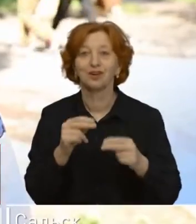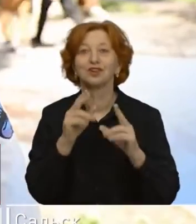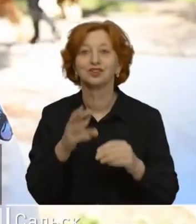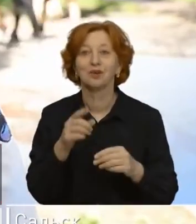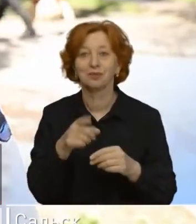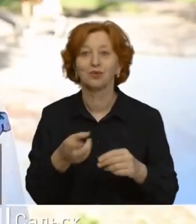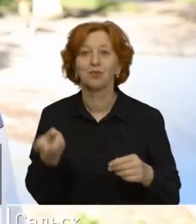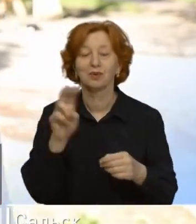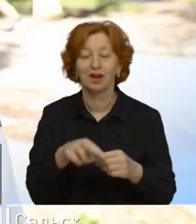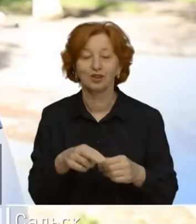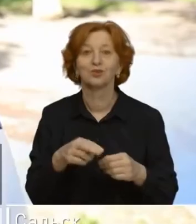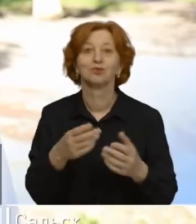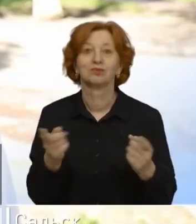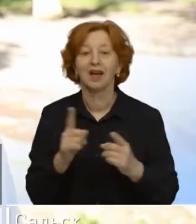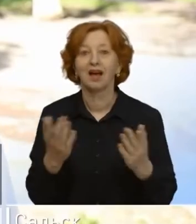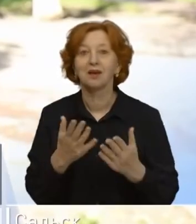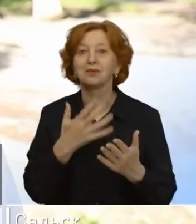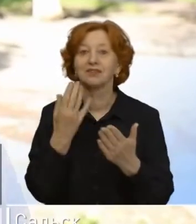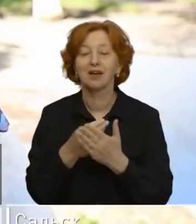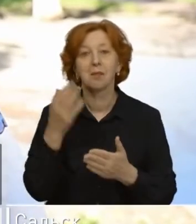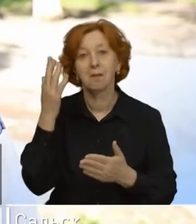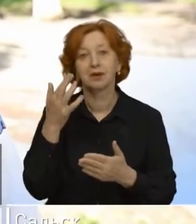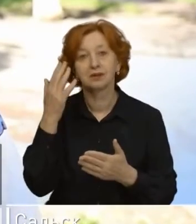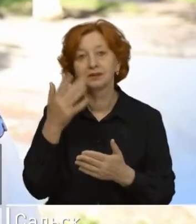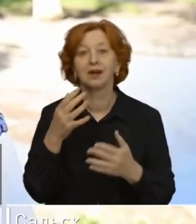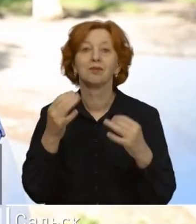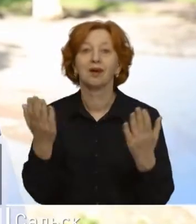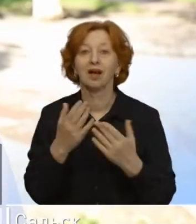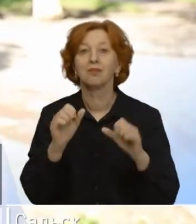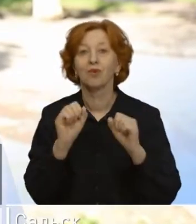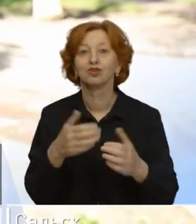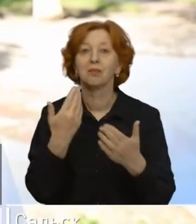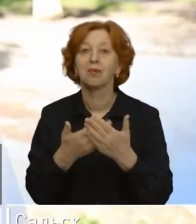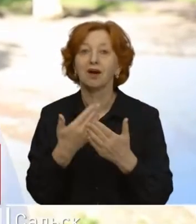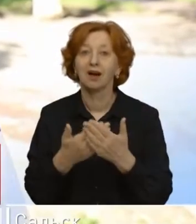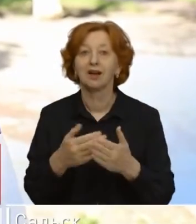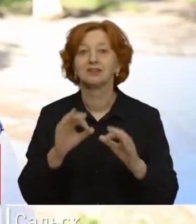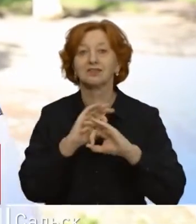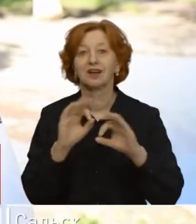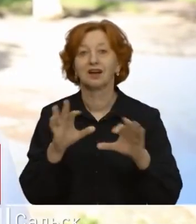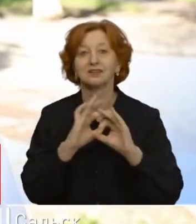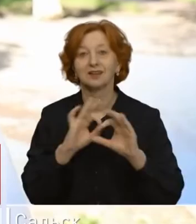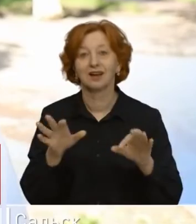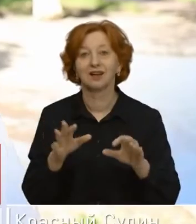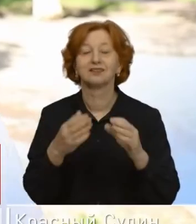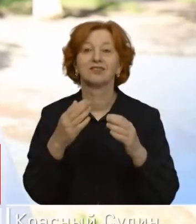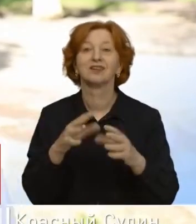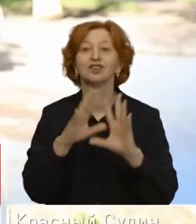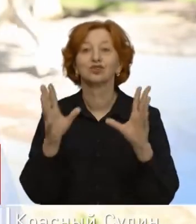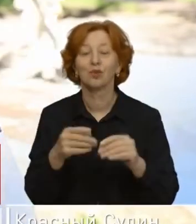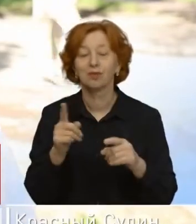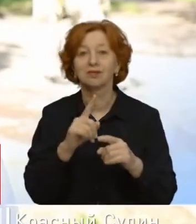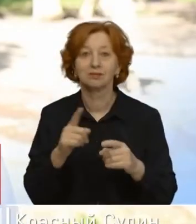туда прихожу, с какими-то своими мыслями скорее, и даже, возможно, показываю, что можно легко